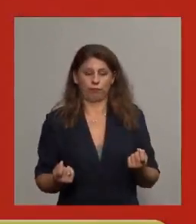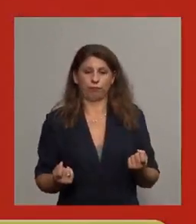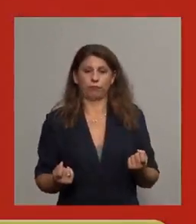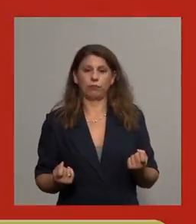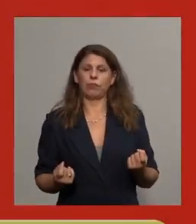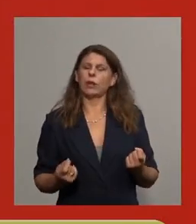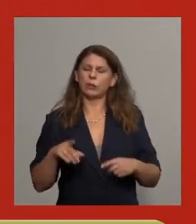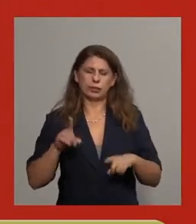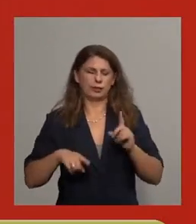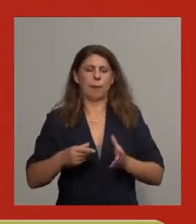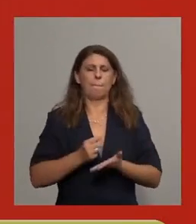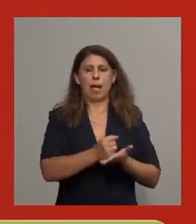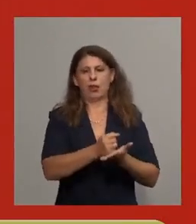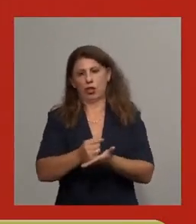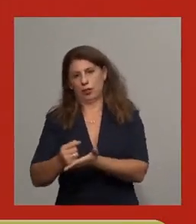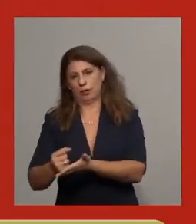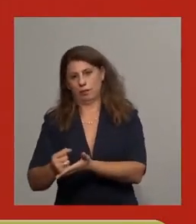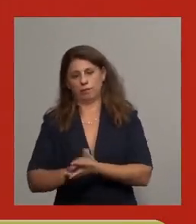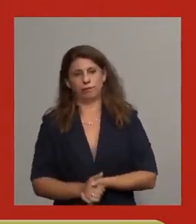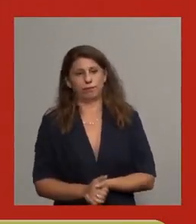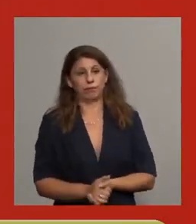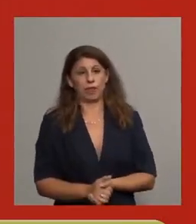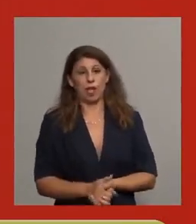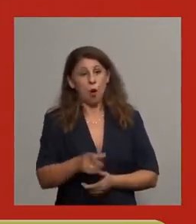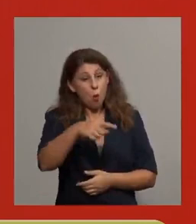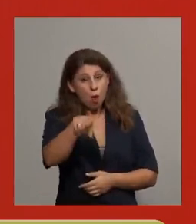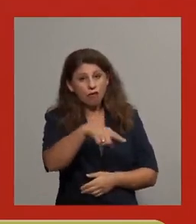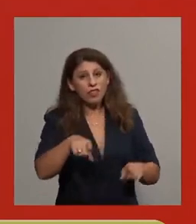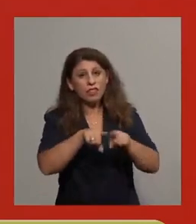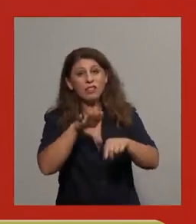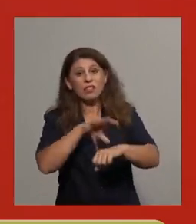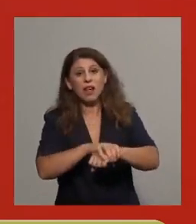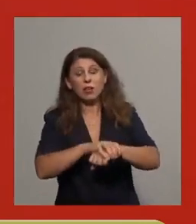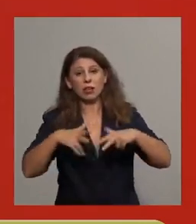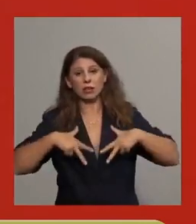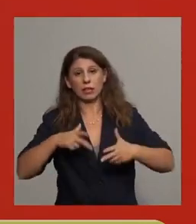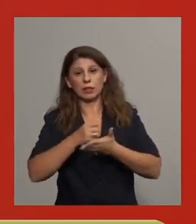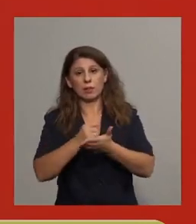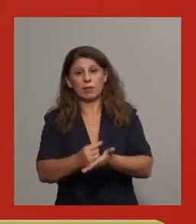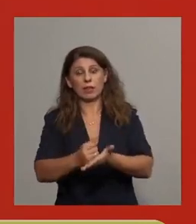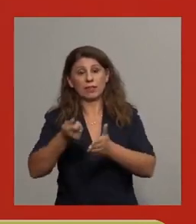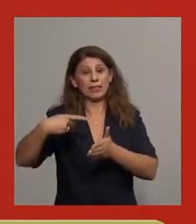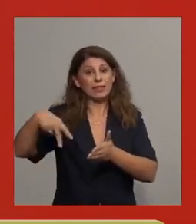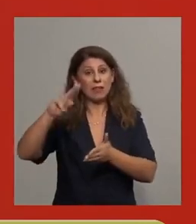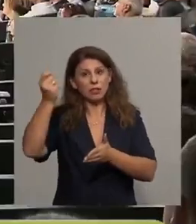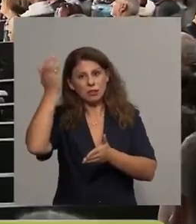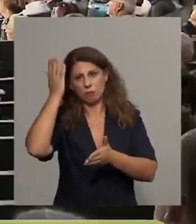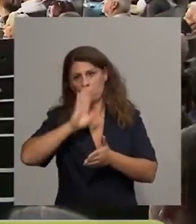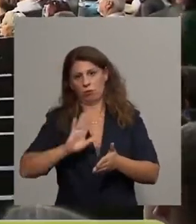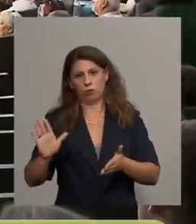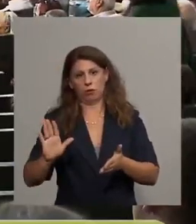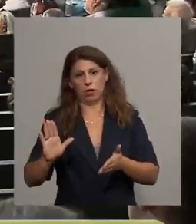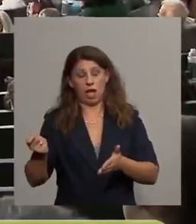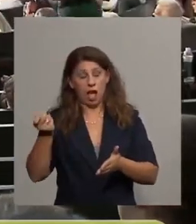ως παροχές. Είναι συνένοχοι για την κρατική επιδότηση της αύξησης των τιμών,